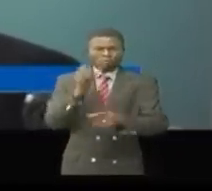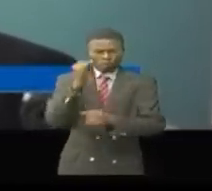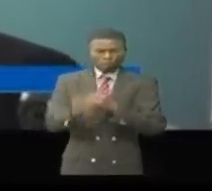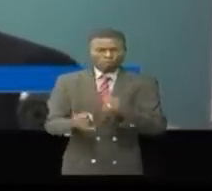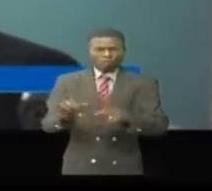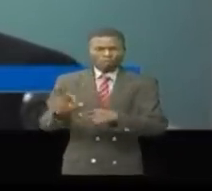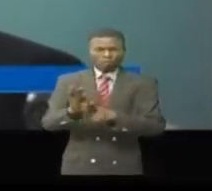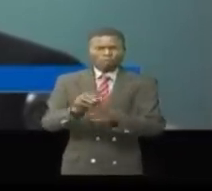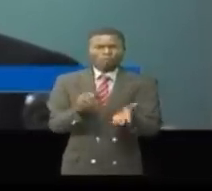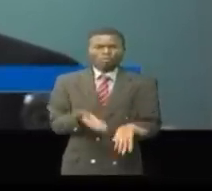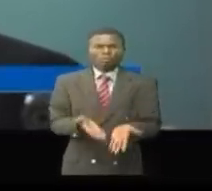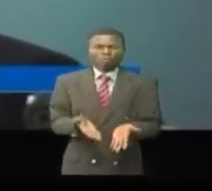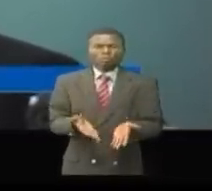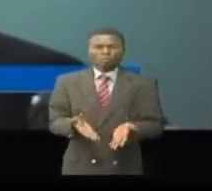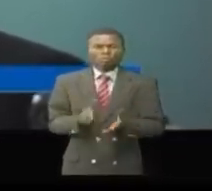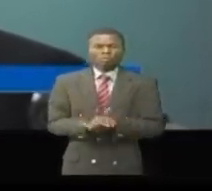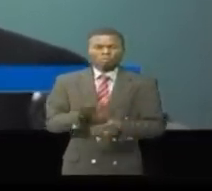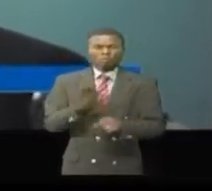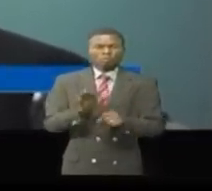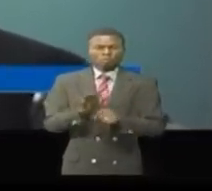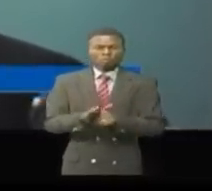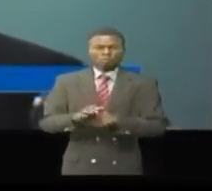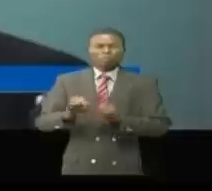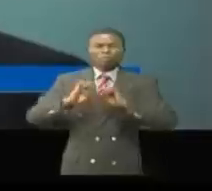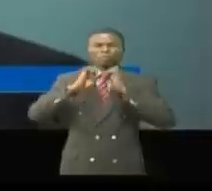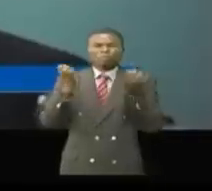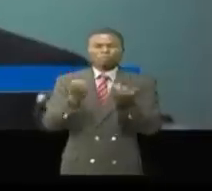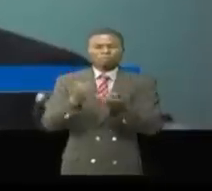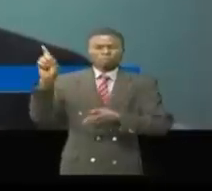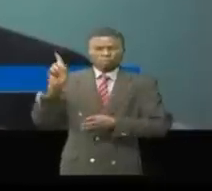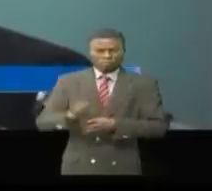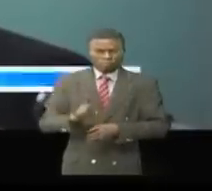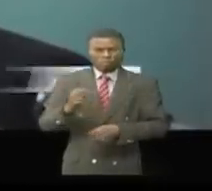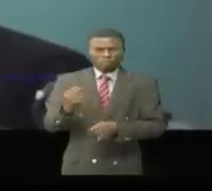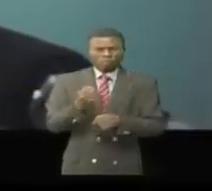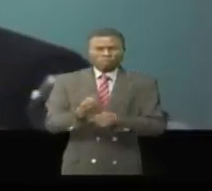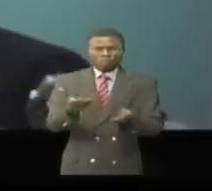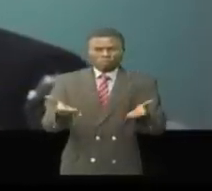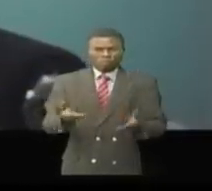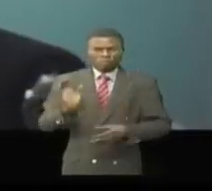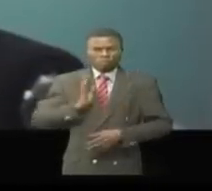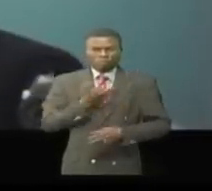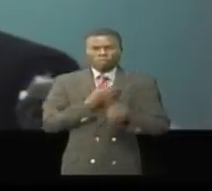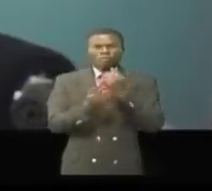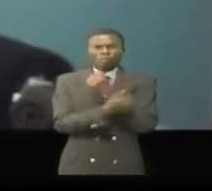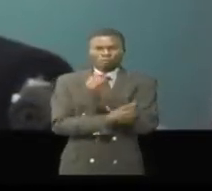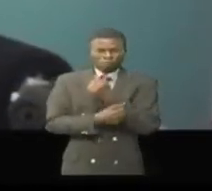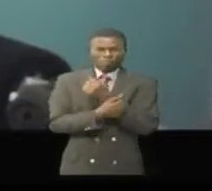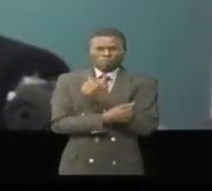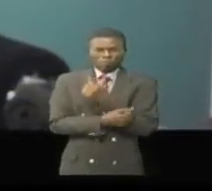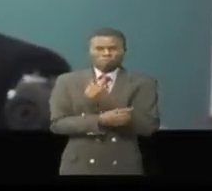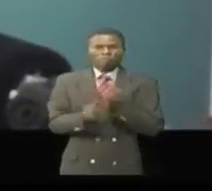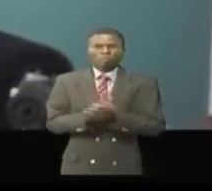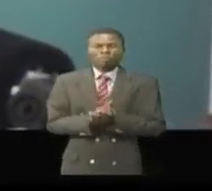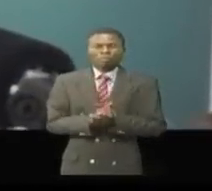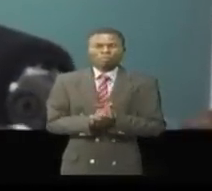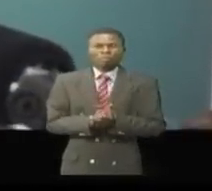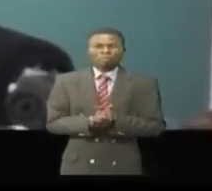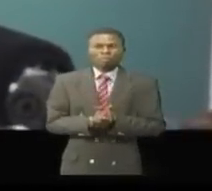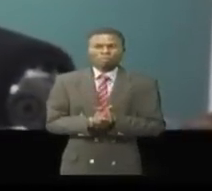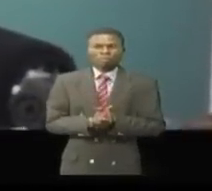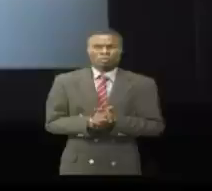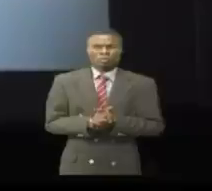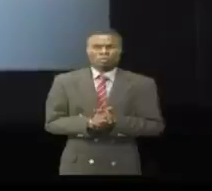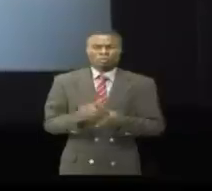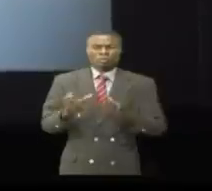nous pouvons avoir les différentes entreprises qui vont construire ou réhabiliter le laboratoire ciblé dans le cadre du projet.